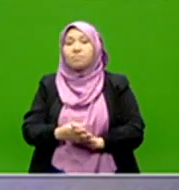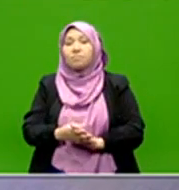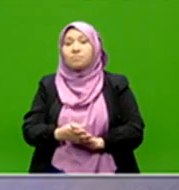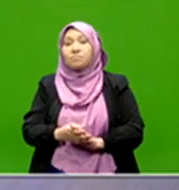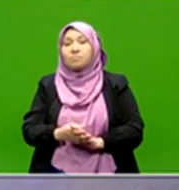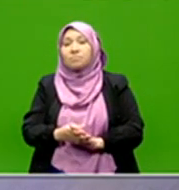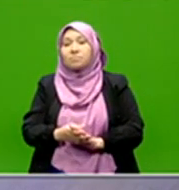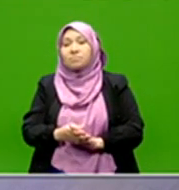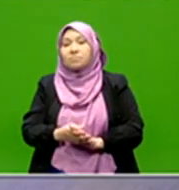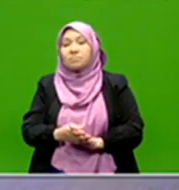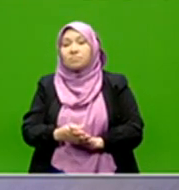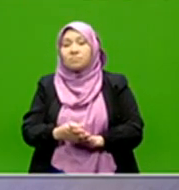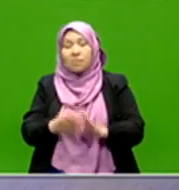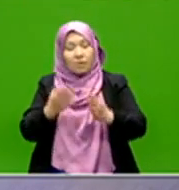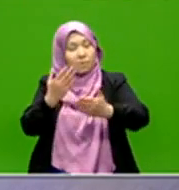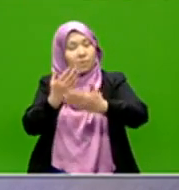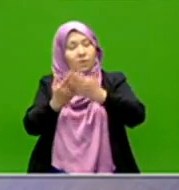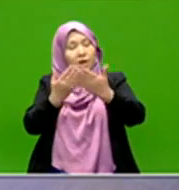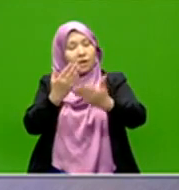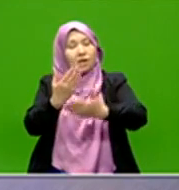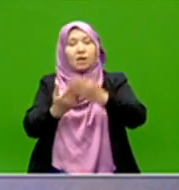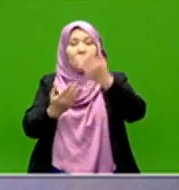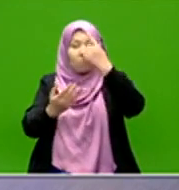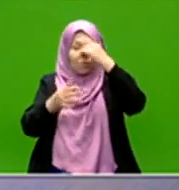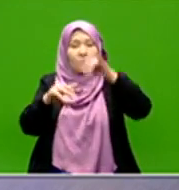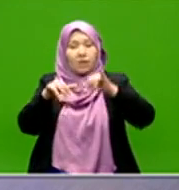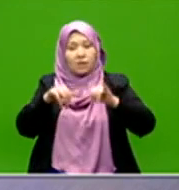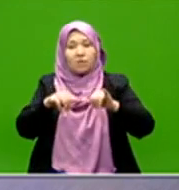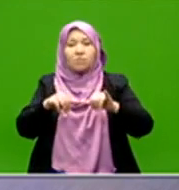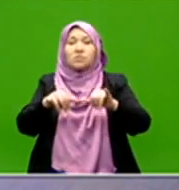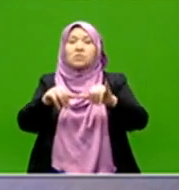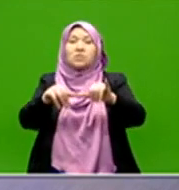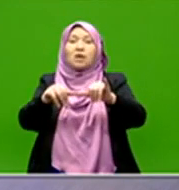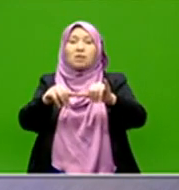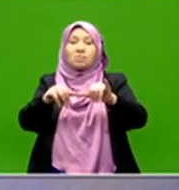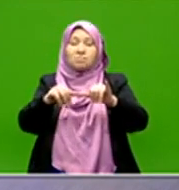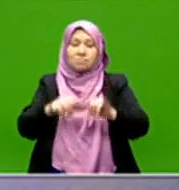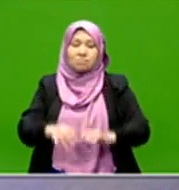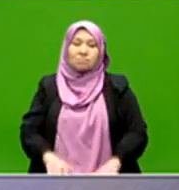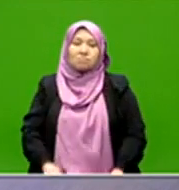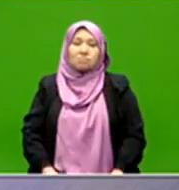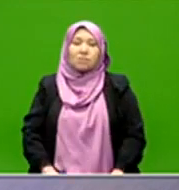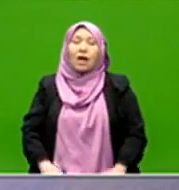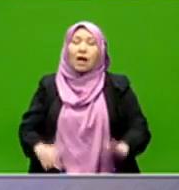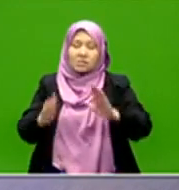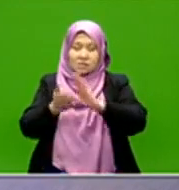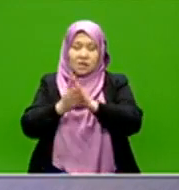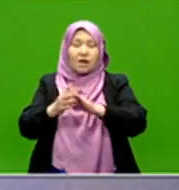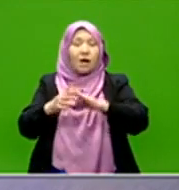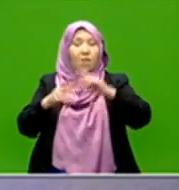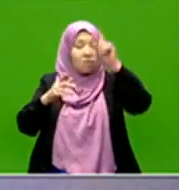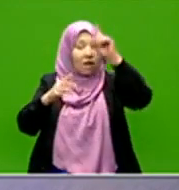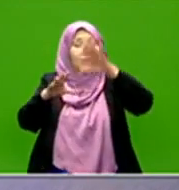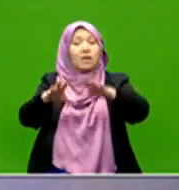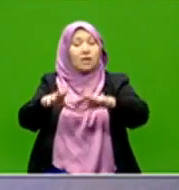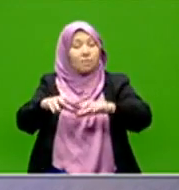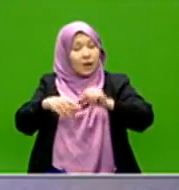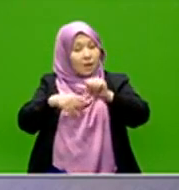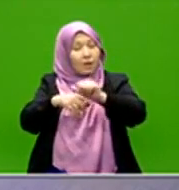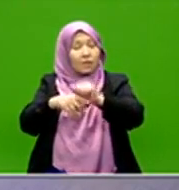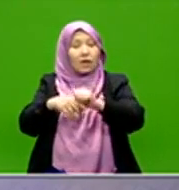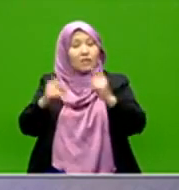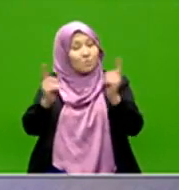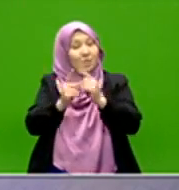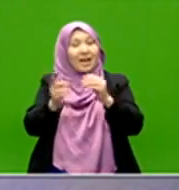Duyuful Rahman dipermudahkan untuk meneruskan. Muzdalifah, Mina dan sebagainya dipermudahkan insya-Allah. Insya moga-moga Allah terima amal kita. Bertemu lagi dalam My